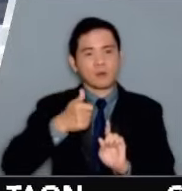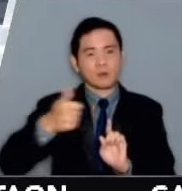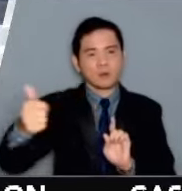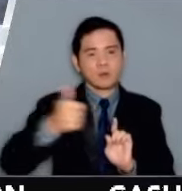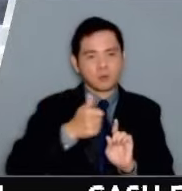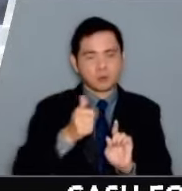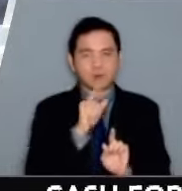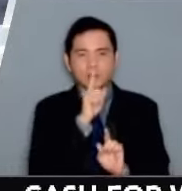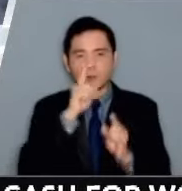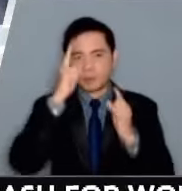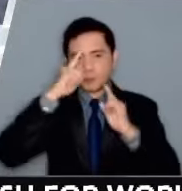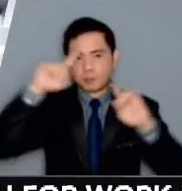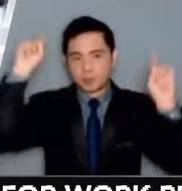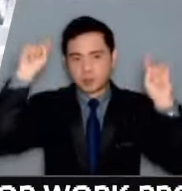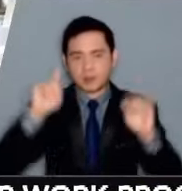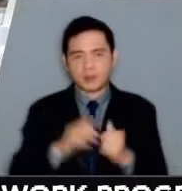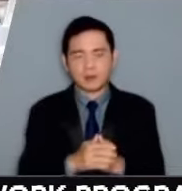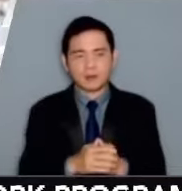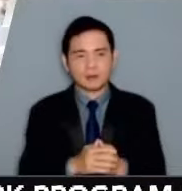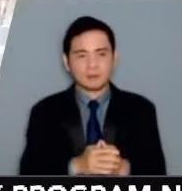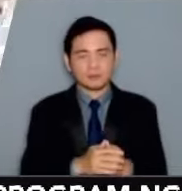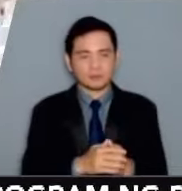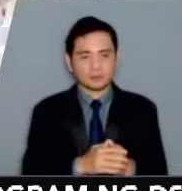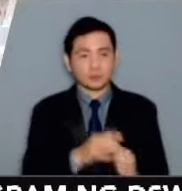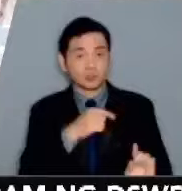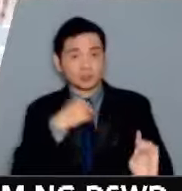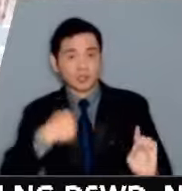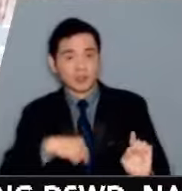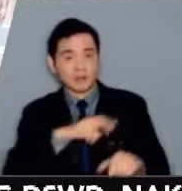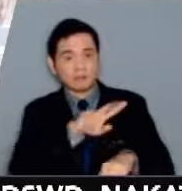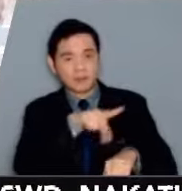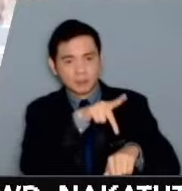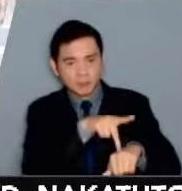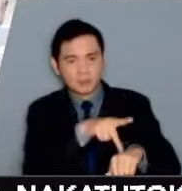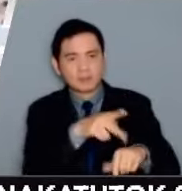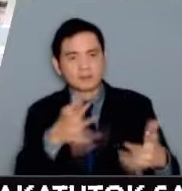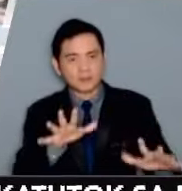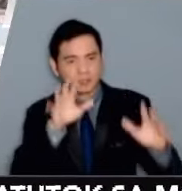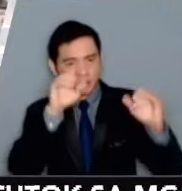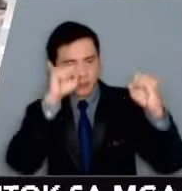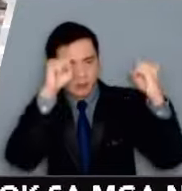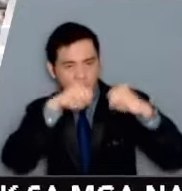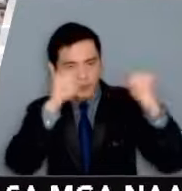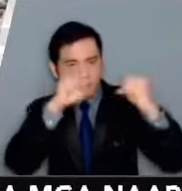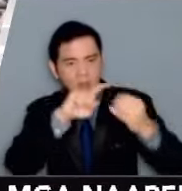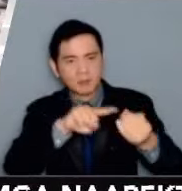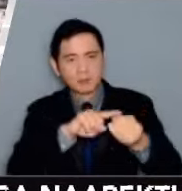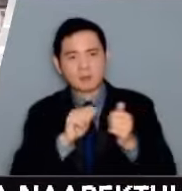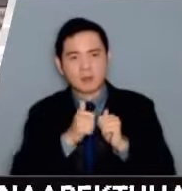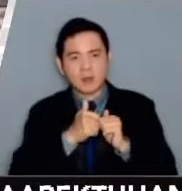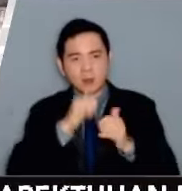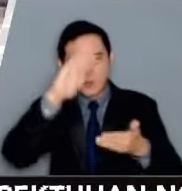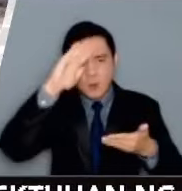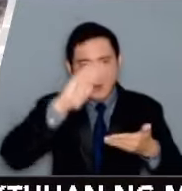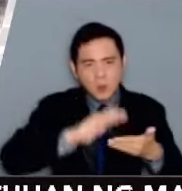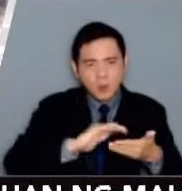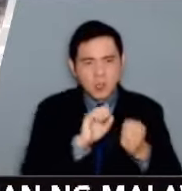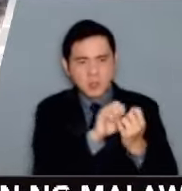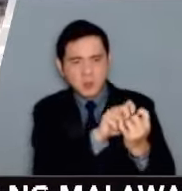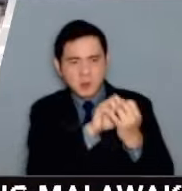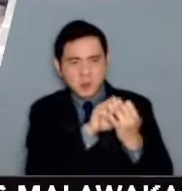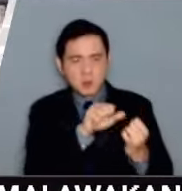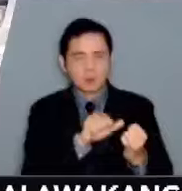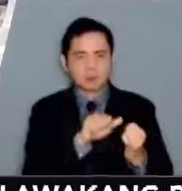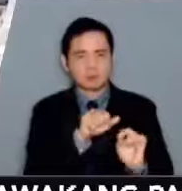ng Pilipinas at China para mapababa ang tensyon ng dalawang bansa sa West Philippine Sea. Ayon sa Chinese Foreign Ministry, nakabase